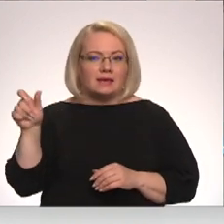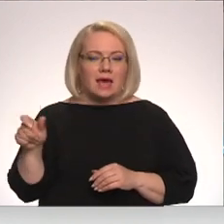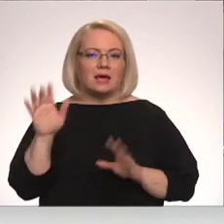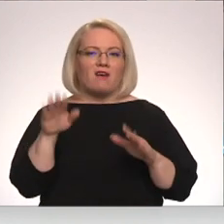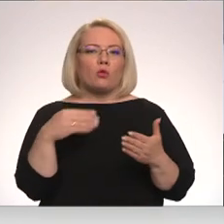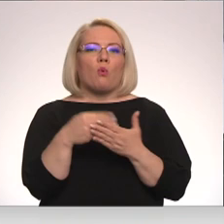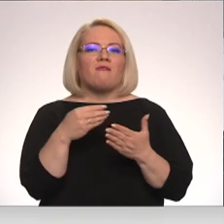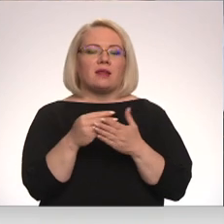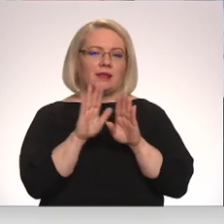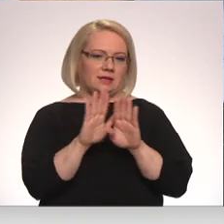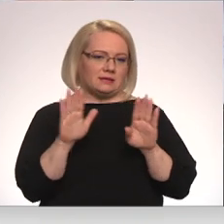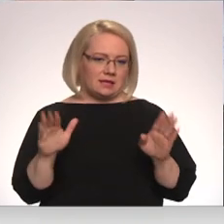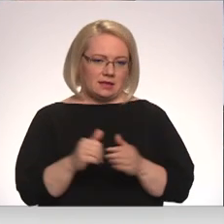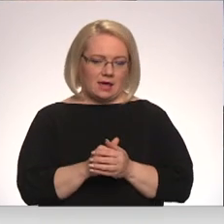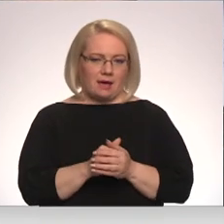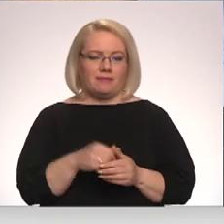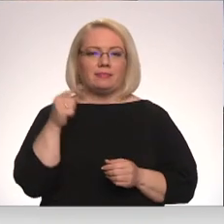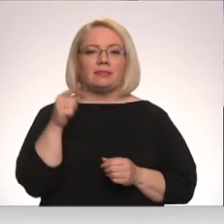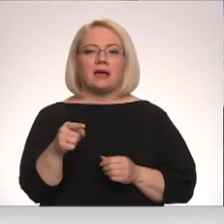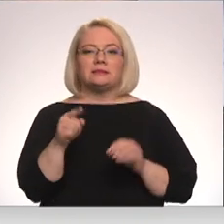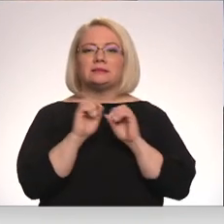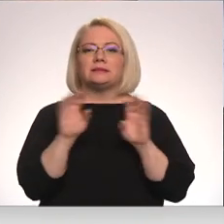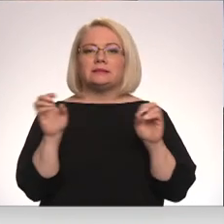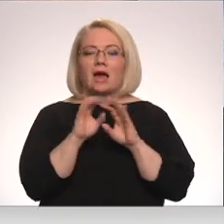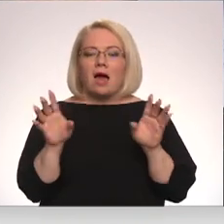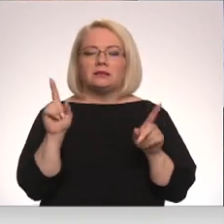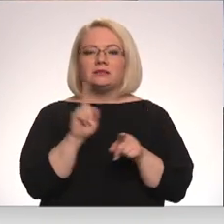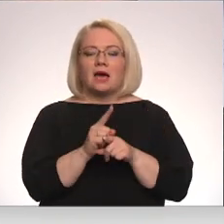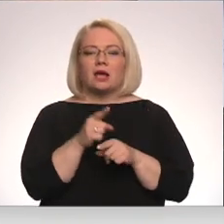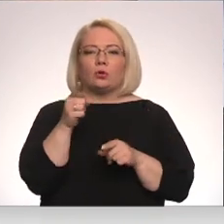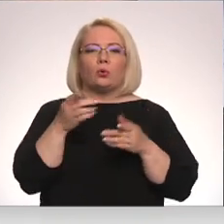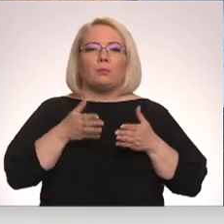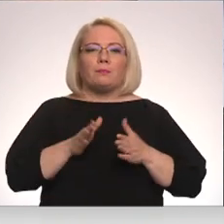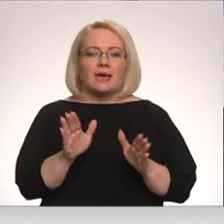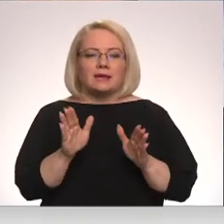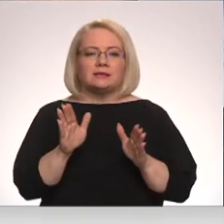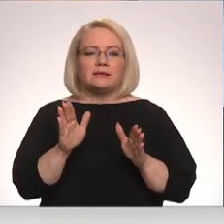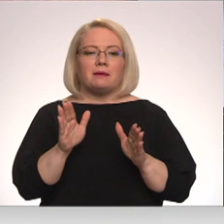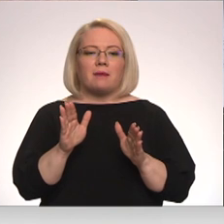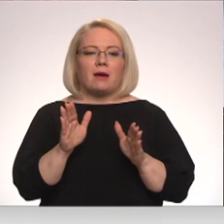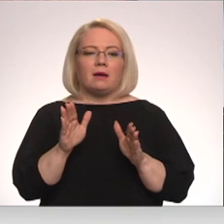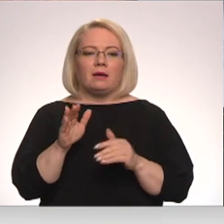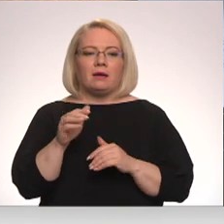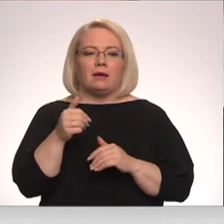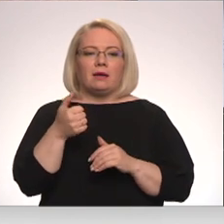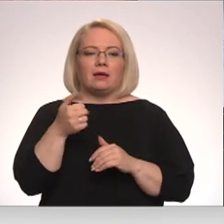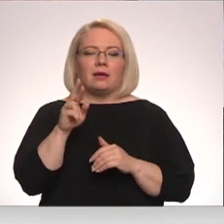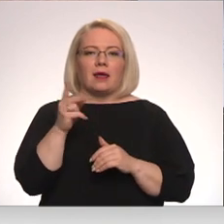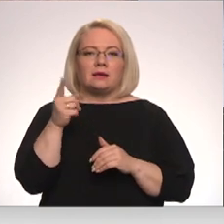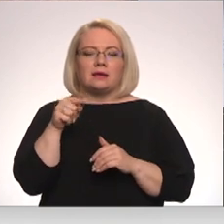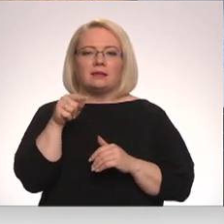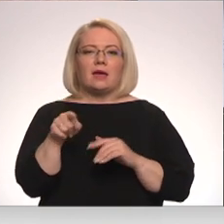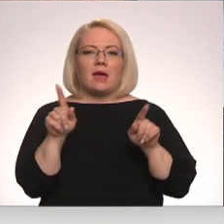izstādē. Šis ir stāsts par to, ka tur arī piedzima Grekse. Kur